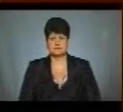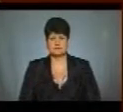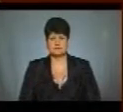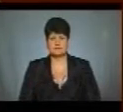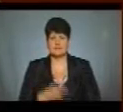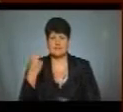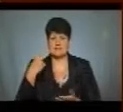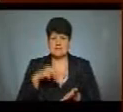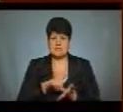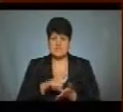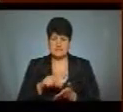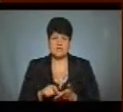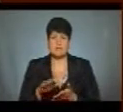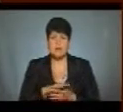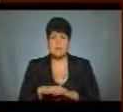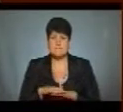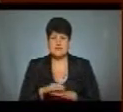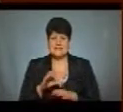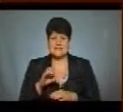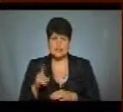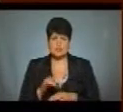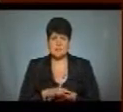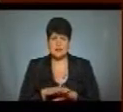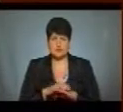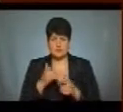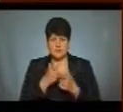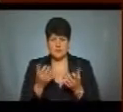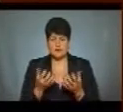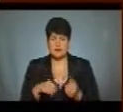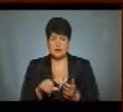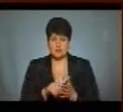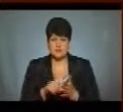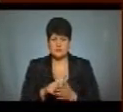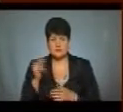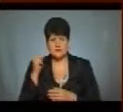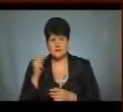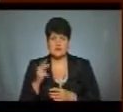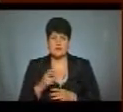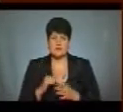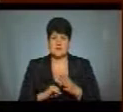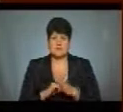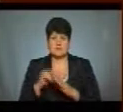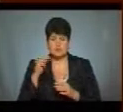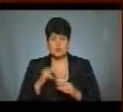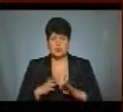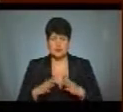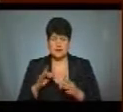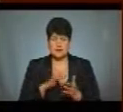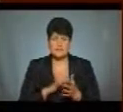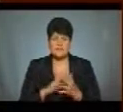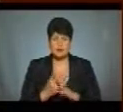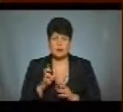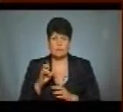20 представників засобів масової інформації Тернополя взяли участь у вишколі на базі навчально-тренувального центру у селі Біла поблизу